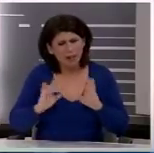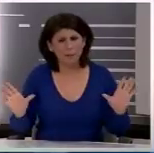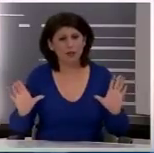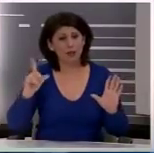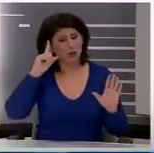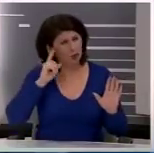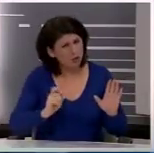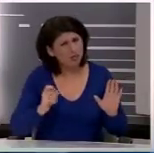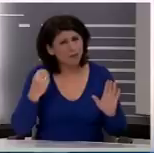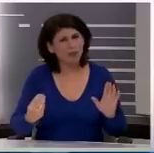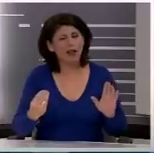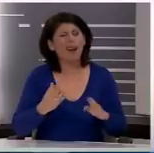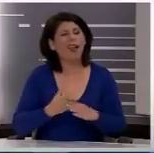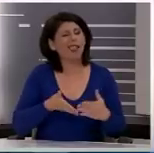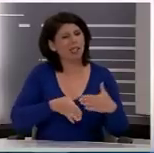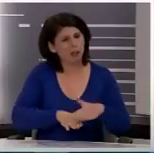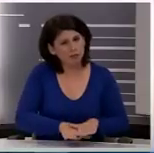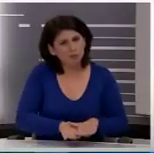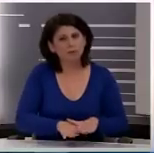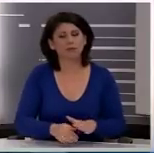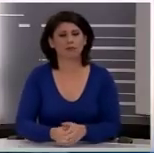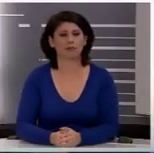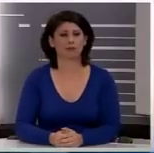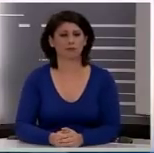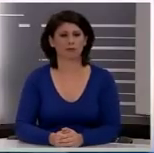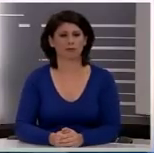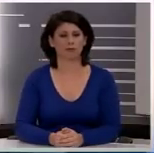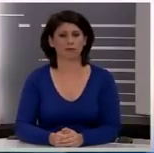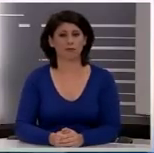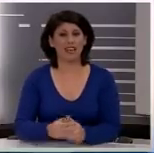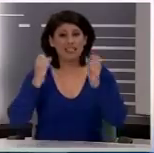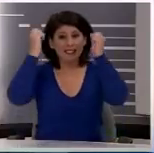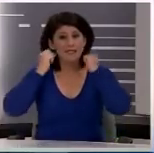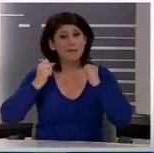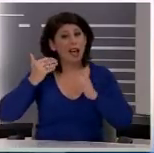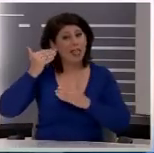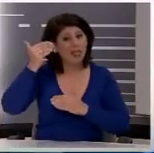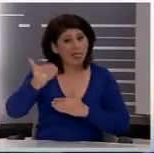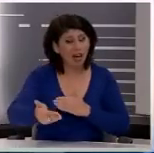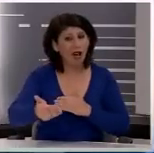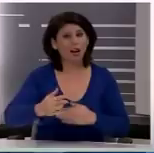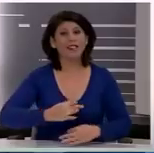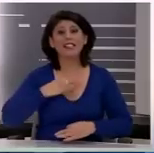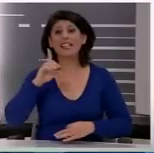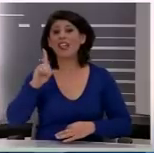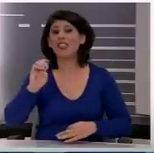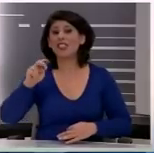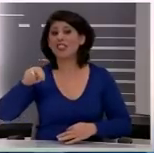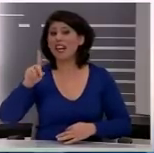Το ξέρουνε, αλλά το αποκρύπτουν. Η ζημία θα υπήρχε, κύριε Δένδια,